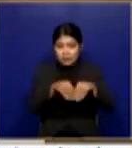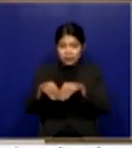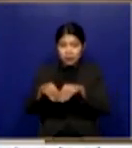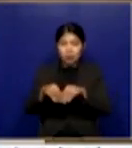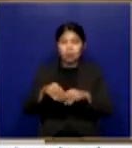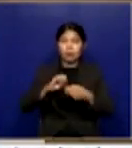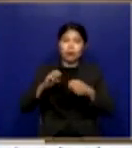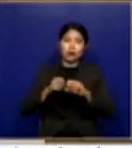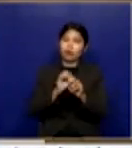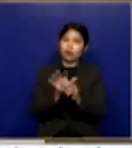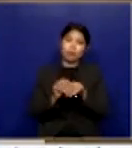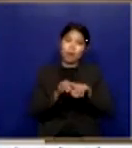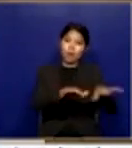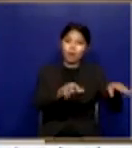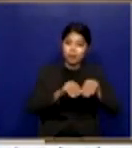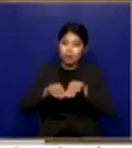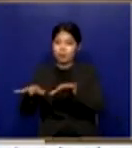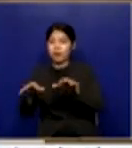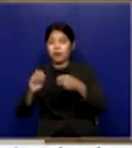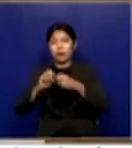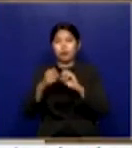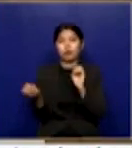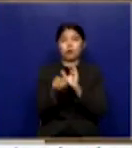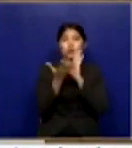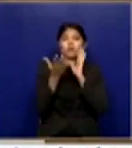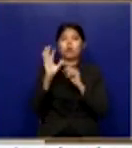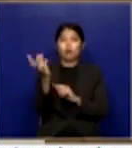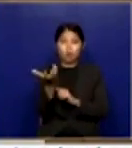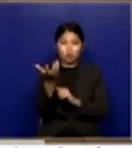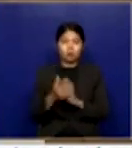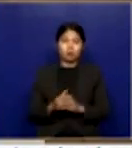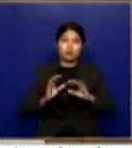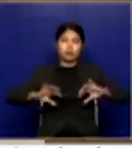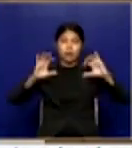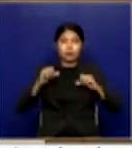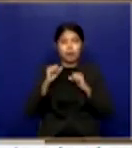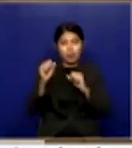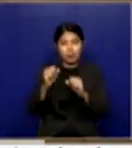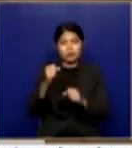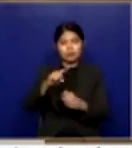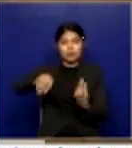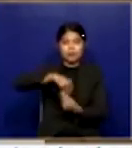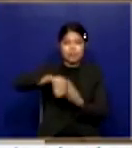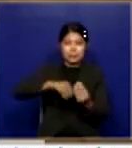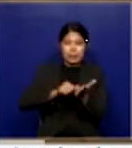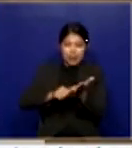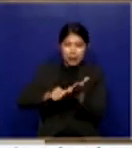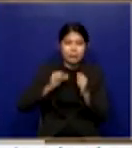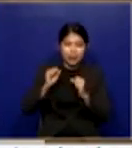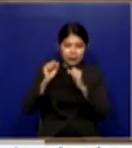สายการต่างๆของภูมิภาคโลกอื่นที่ด้วยรัฐบาลได้พยายามดำเนินการทางเศรษฐกิจอย่างเร่งด่วน